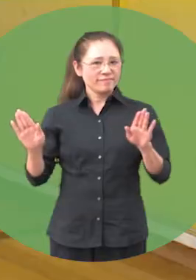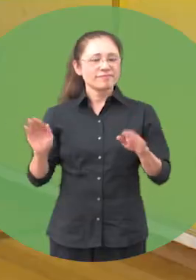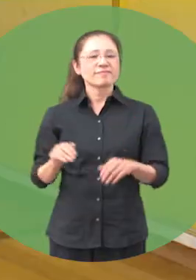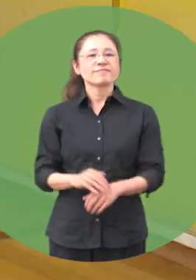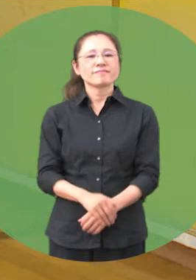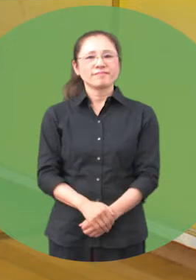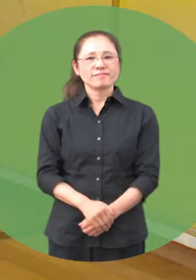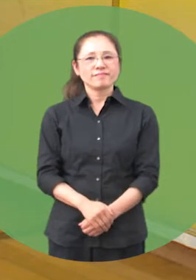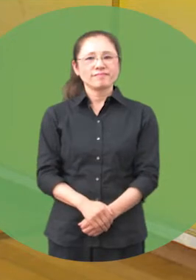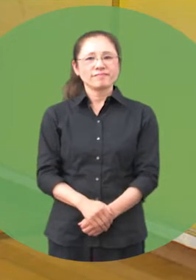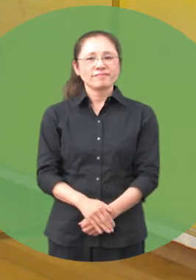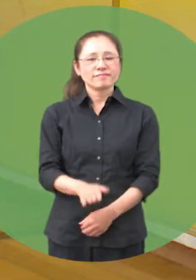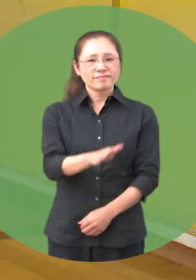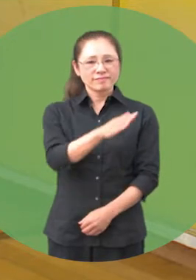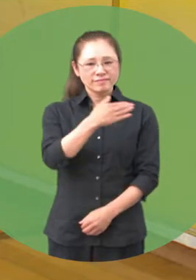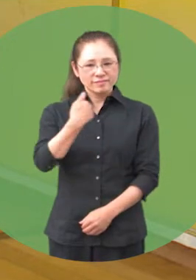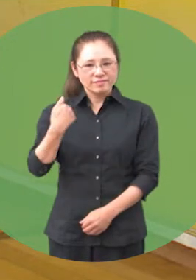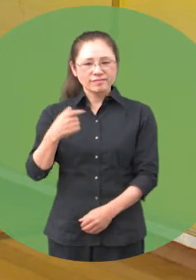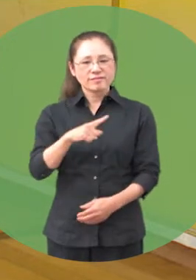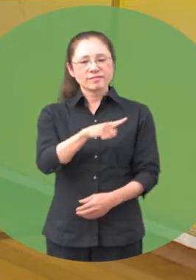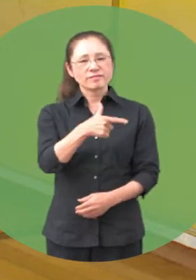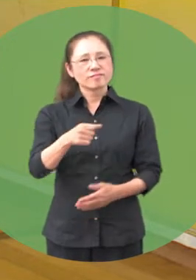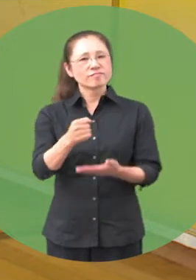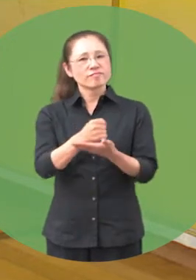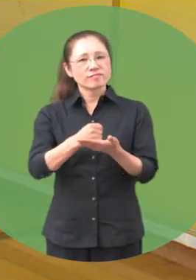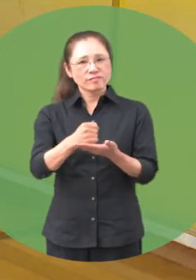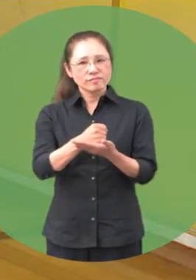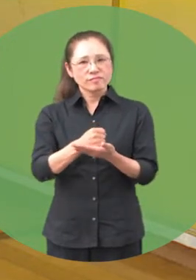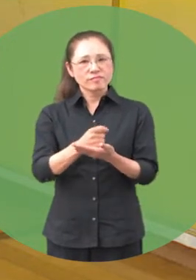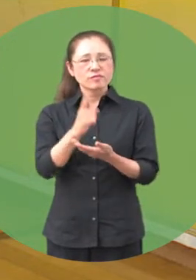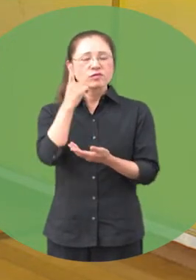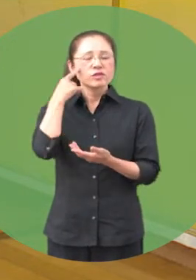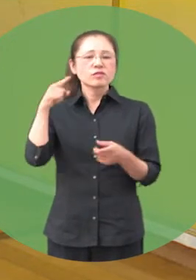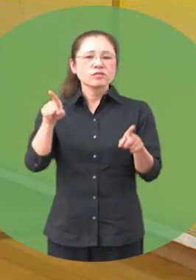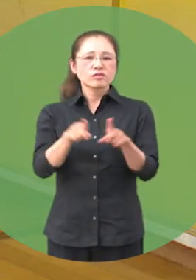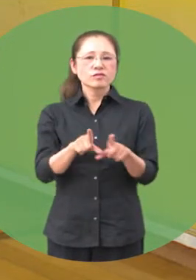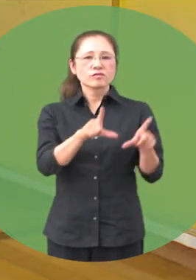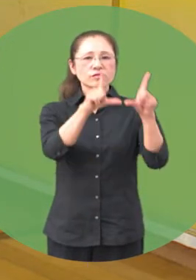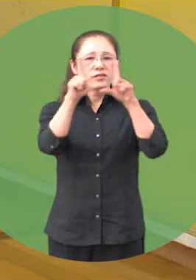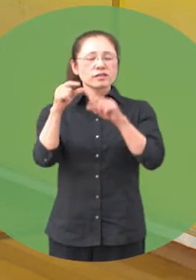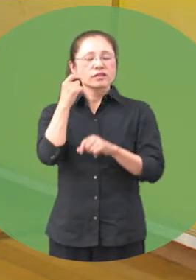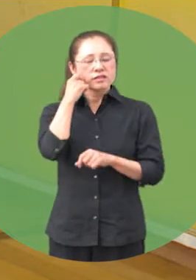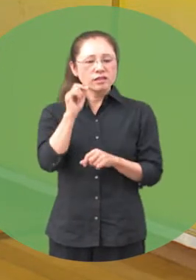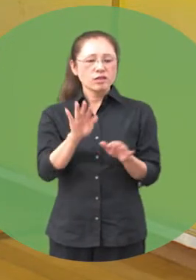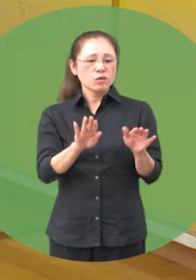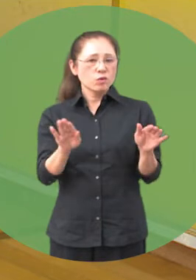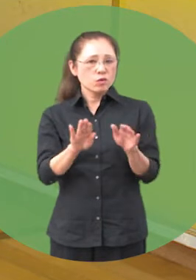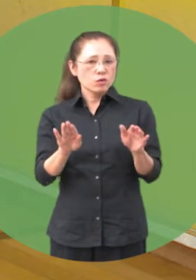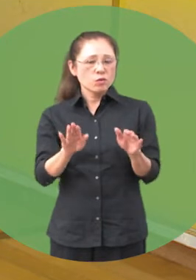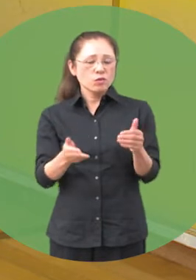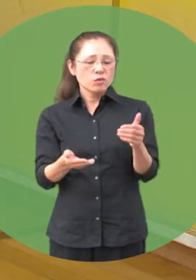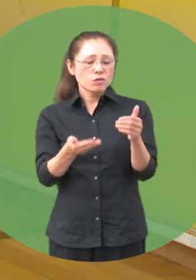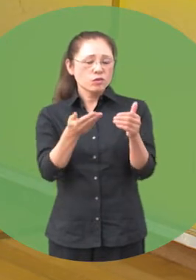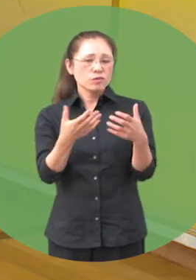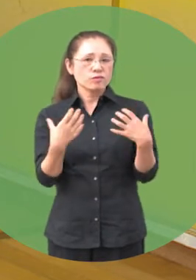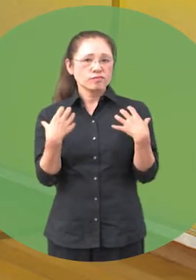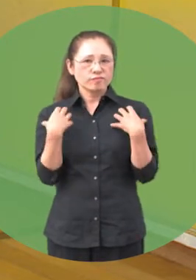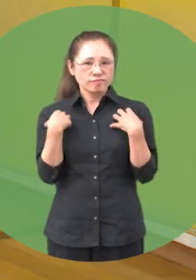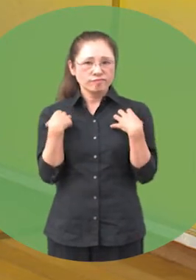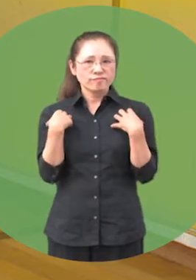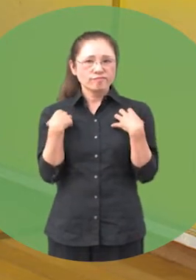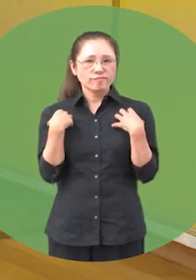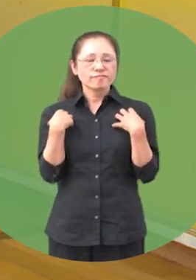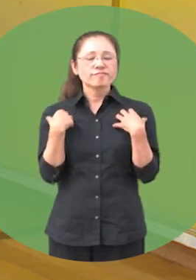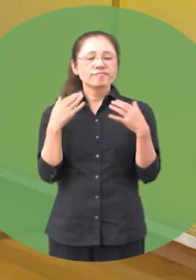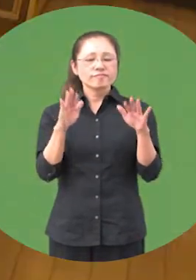。 私たちはさまざまな理由で親と暮らせない子どもたちの養育を行っていますが、最近は